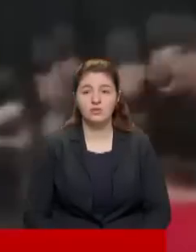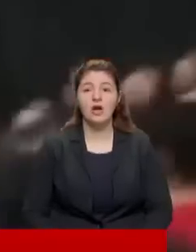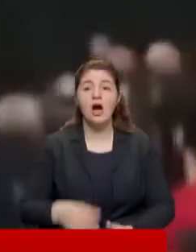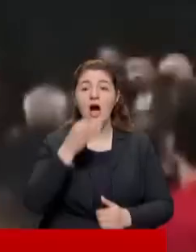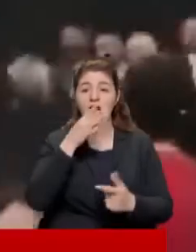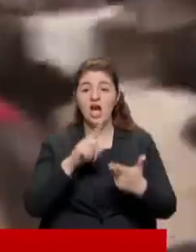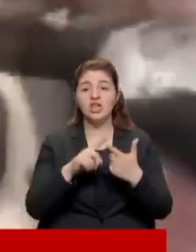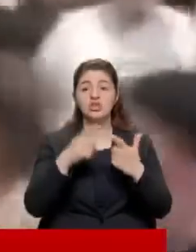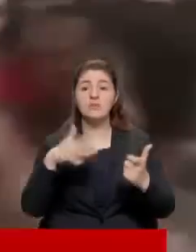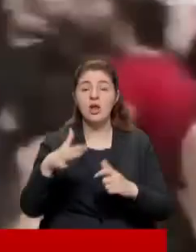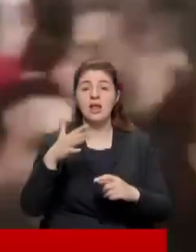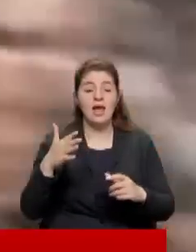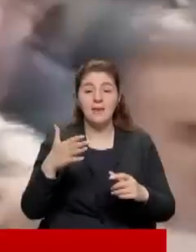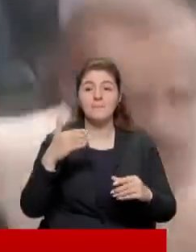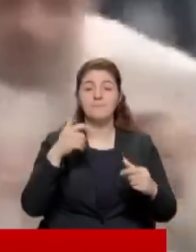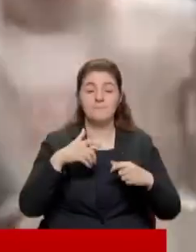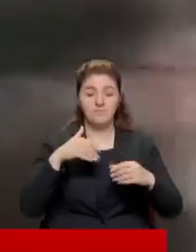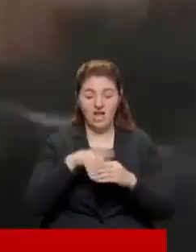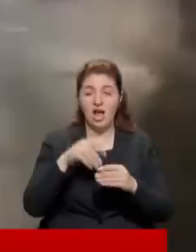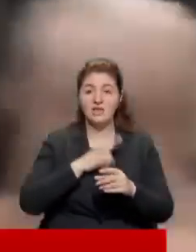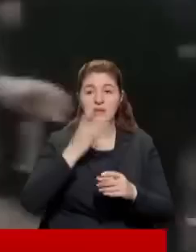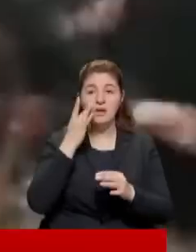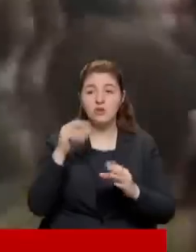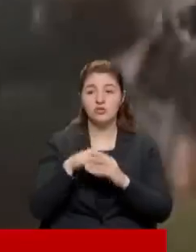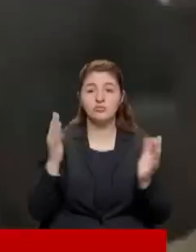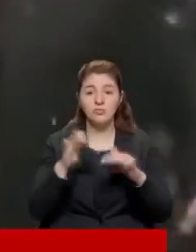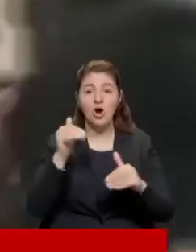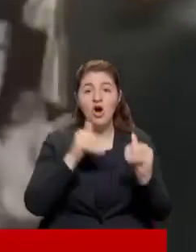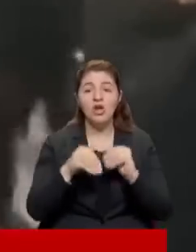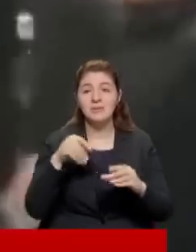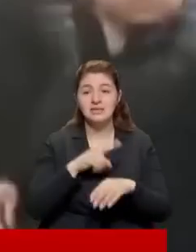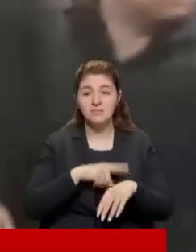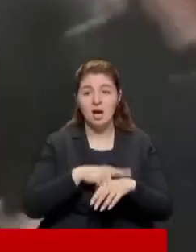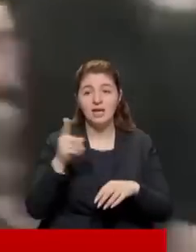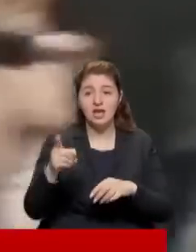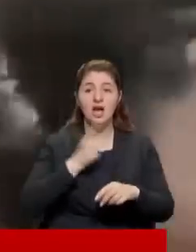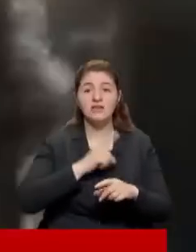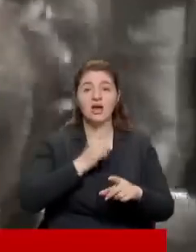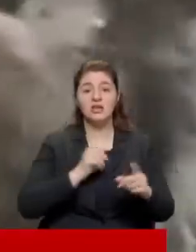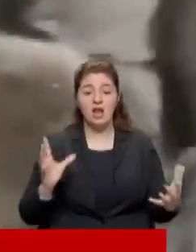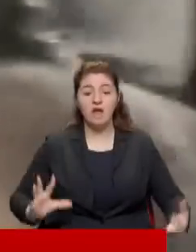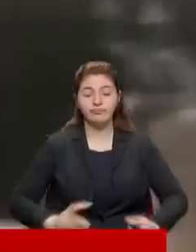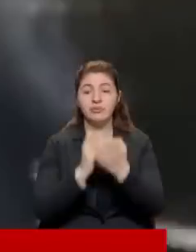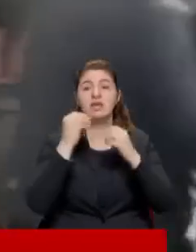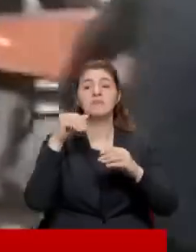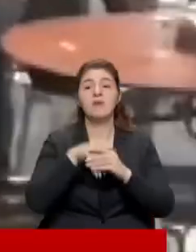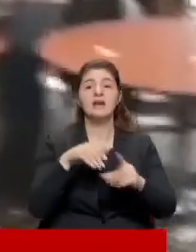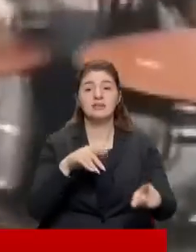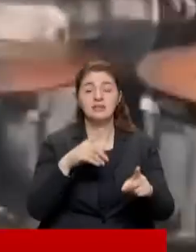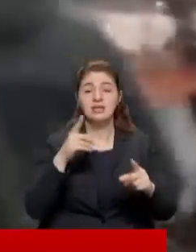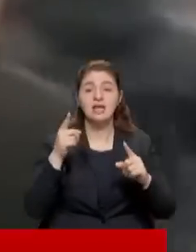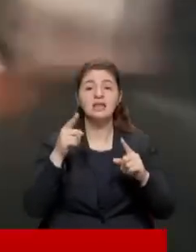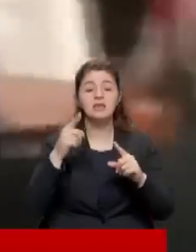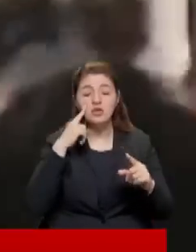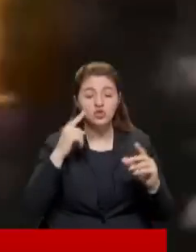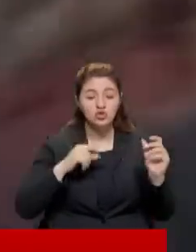Ankara 2. Bölge Milletvekili adaylarını belirlemek üzere toplandılar. Oylama sırasında aday adayları birbirine girdi. İYİ Parti'nin temayül